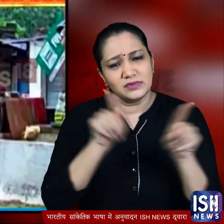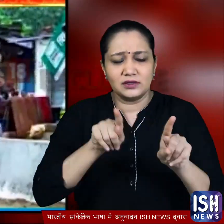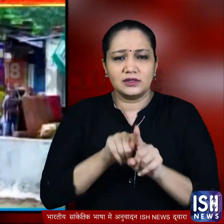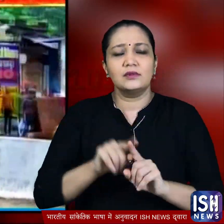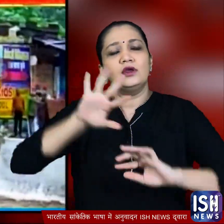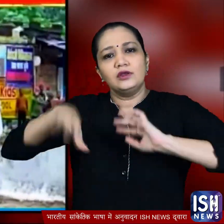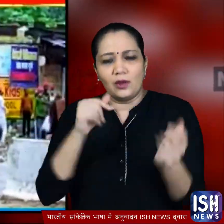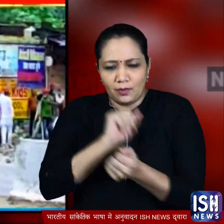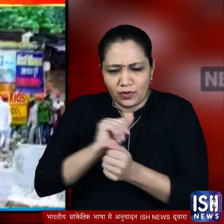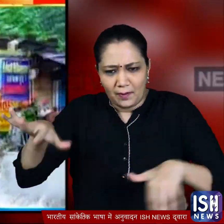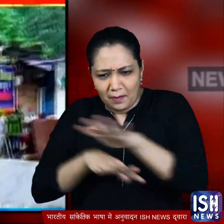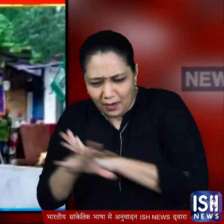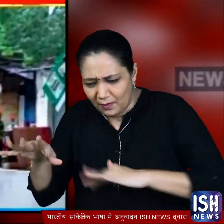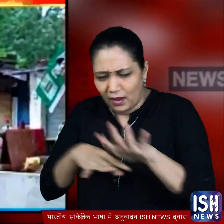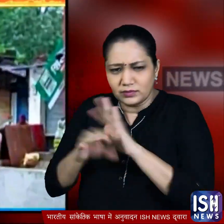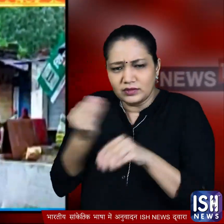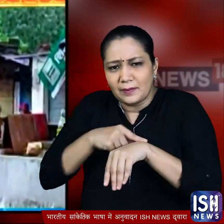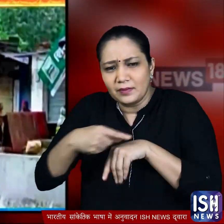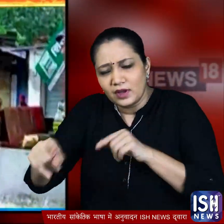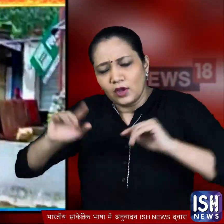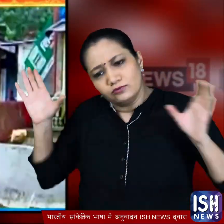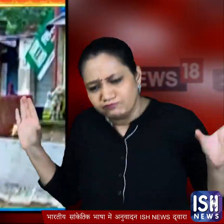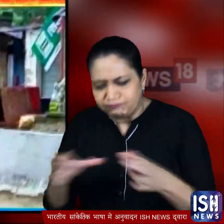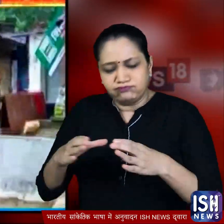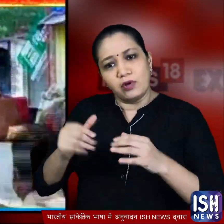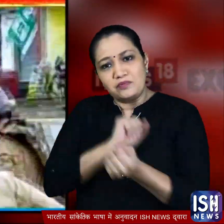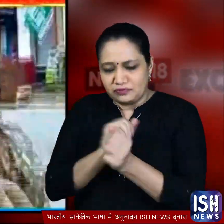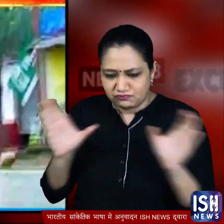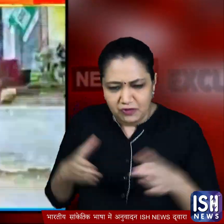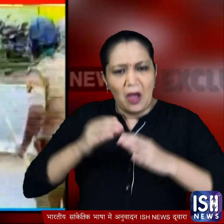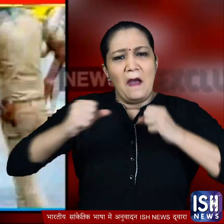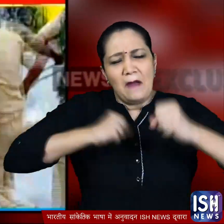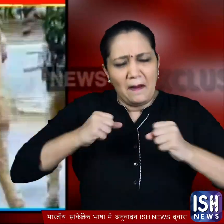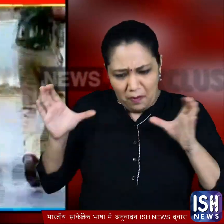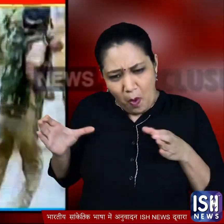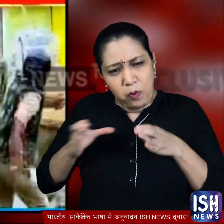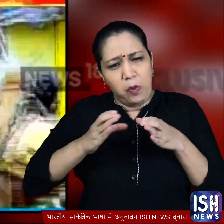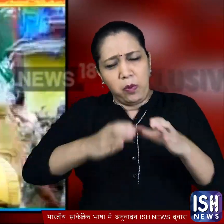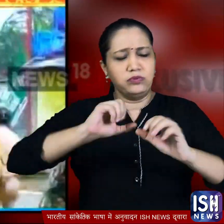ही देर में पुलिस ने एक्शन की तैयारी कर ली और एक साथ पुलिस वाले भीड़ की तरफ दौड़ पड़े।